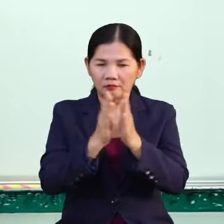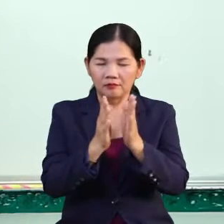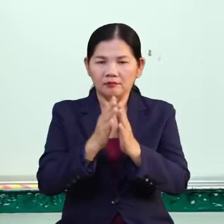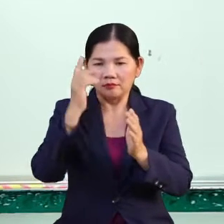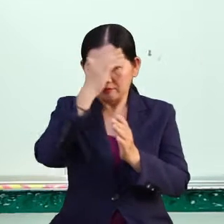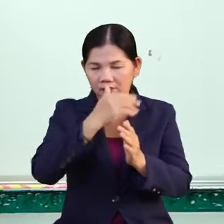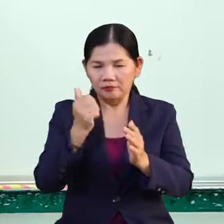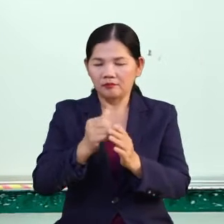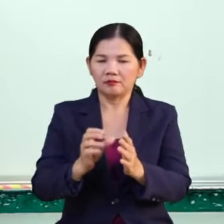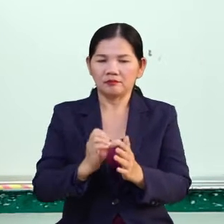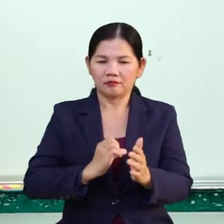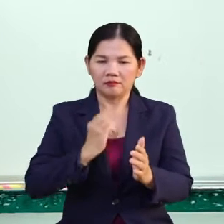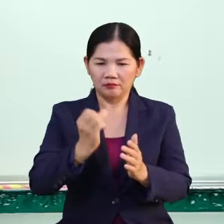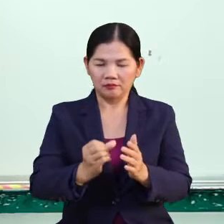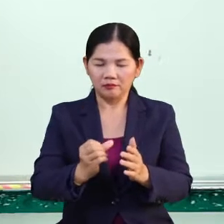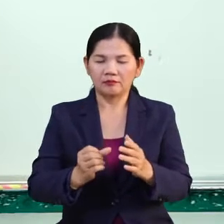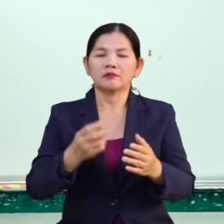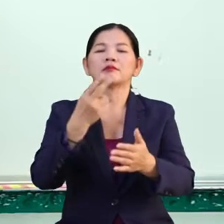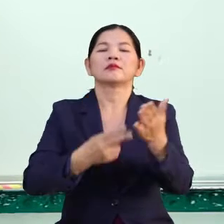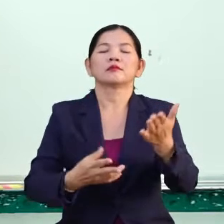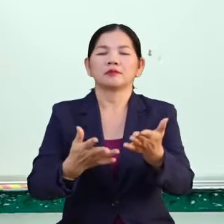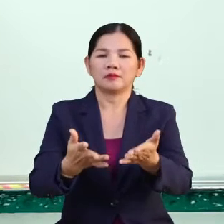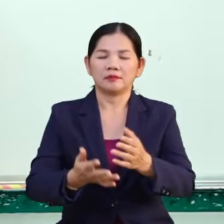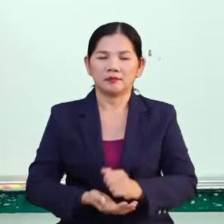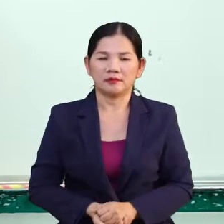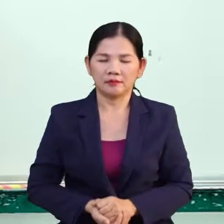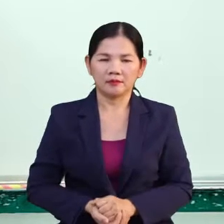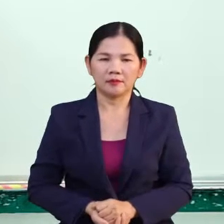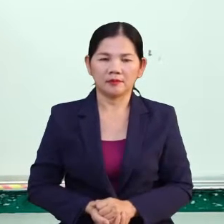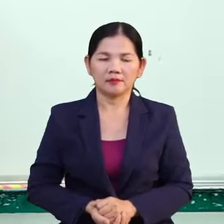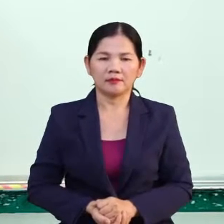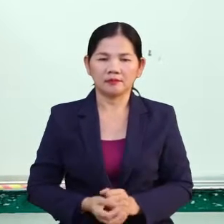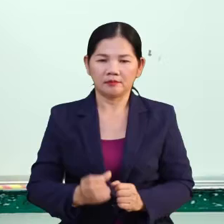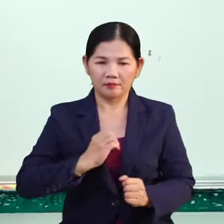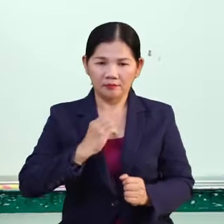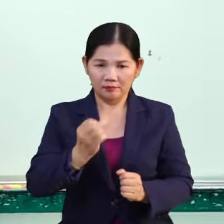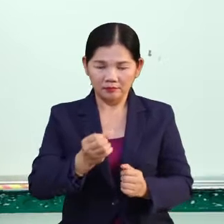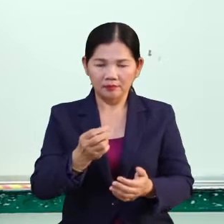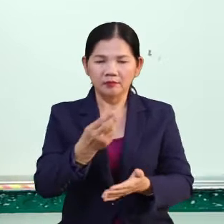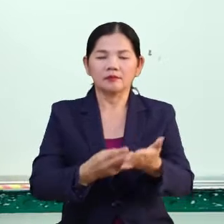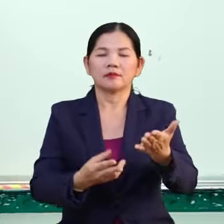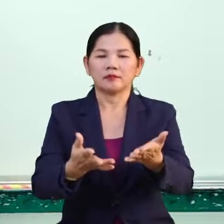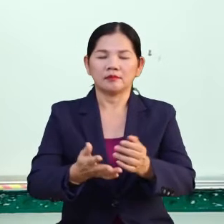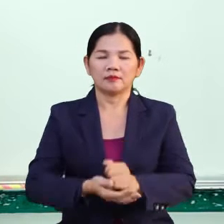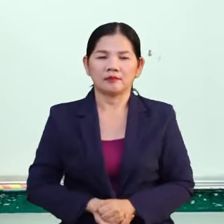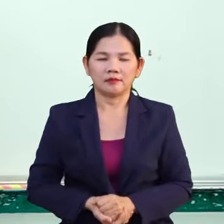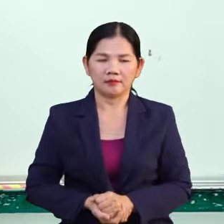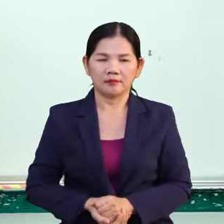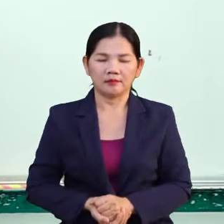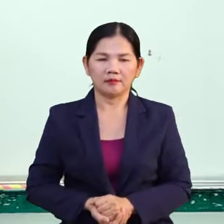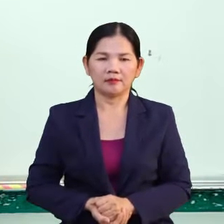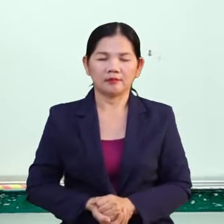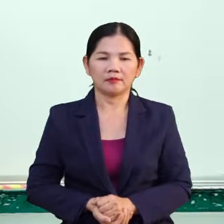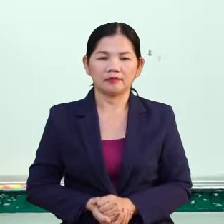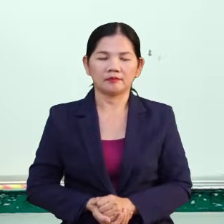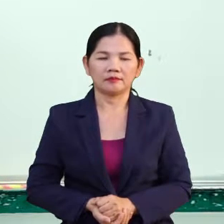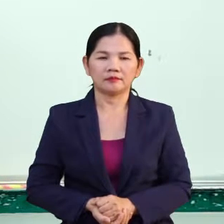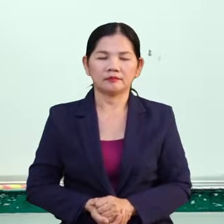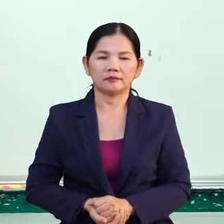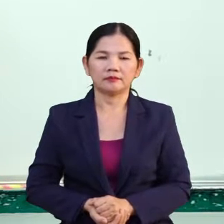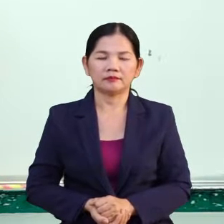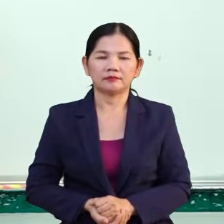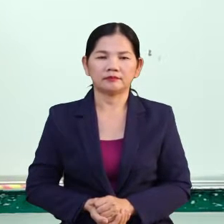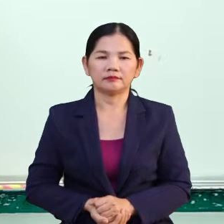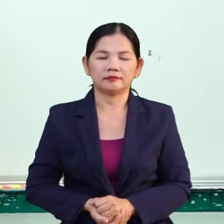នោះមានលក្ខណៈដូចម្ដេចខ្លះបាទកូនទុកនឹងមកកុនឲ្យឆ្លើយជូនអ្នកគ្រូទាំងអស់គ្នា